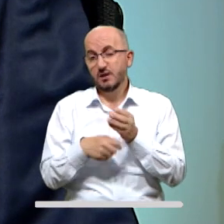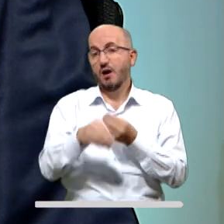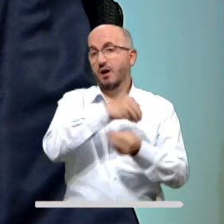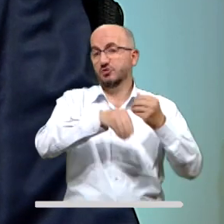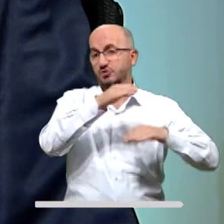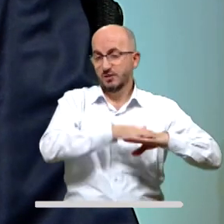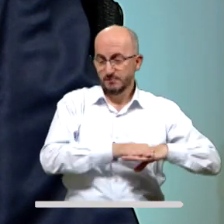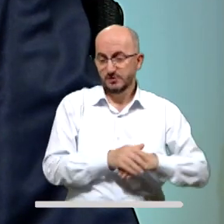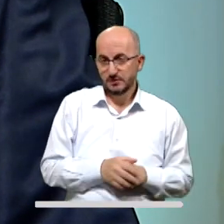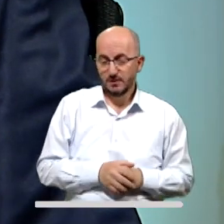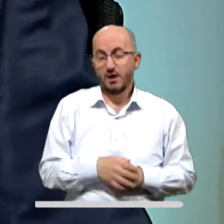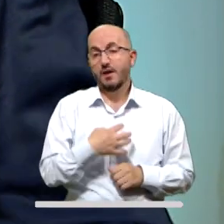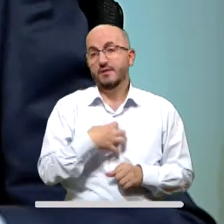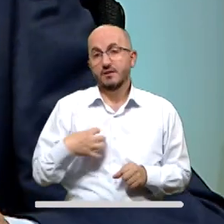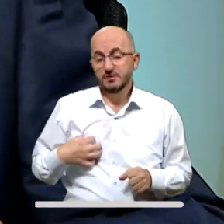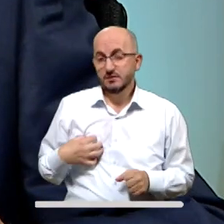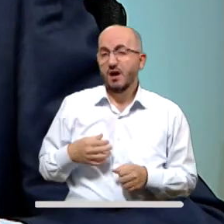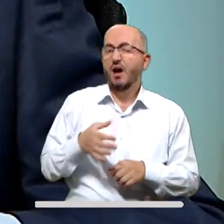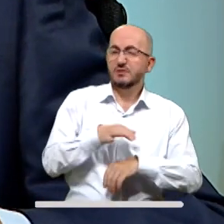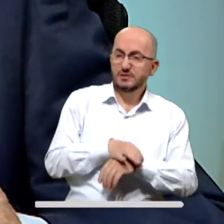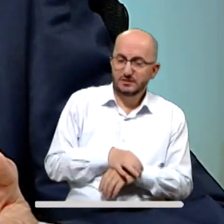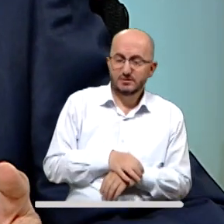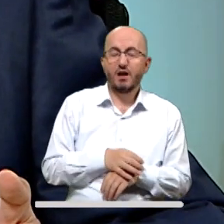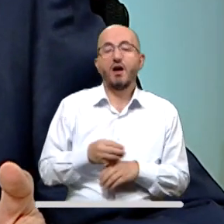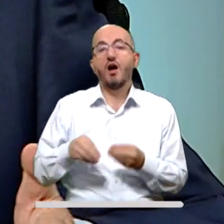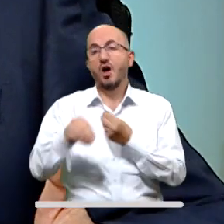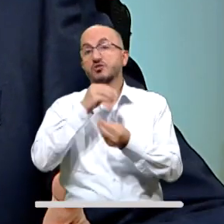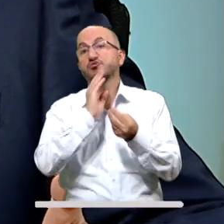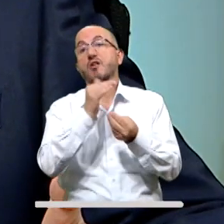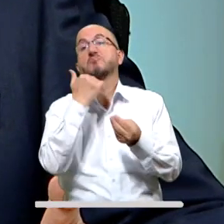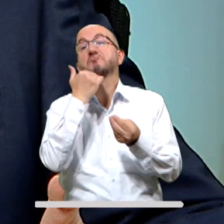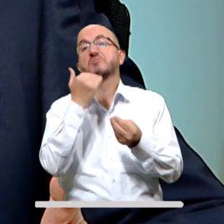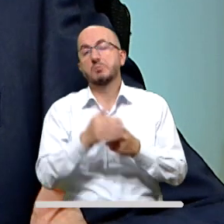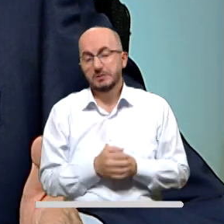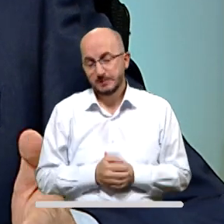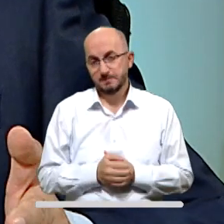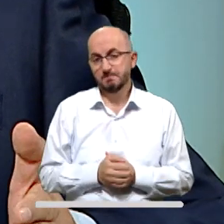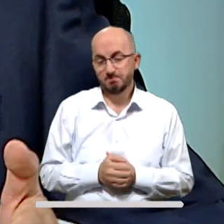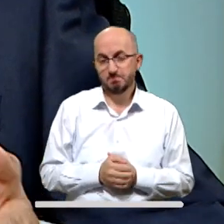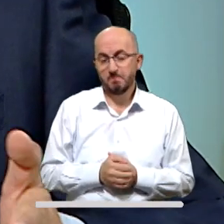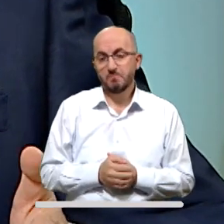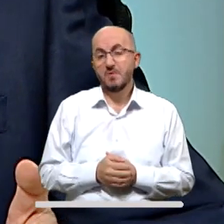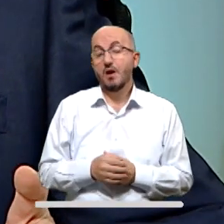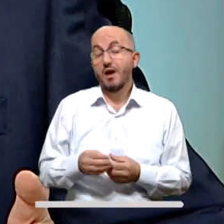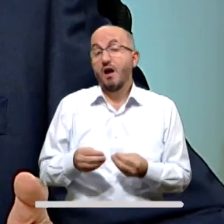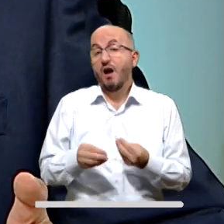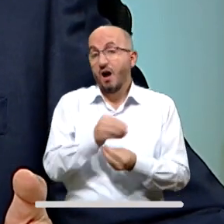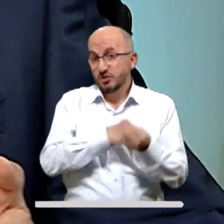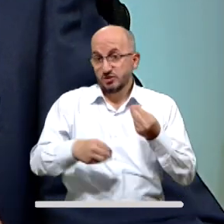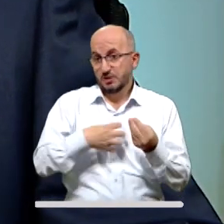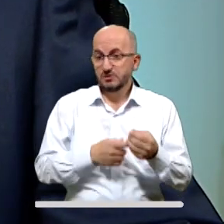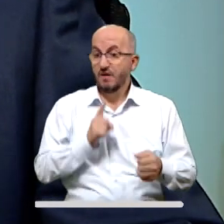yaptı. Annesi hasta, hacca gidemeyecek durumdaysa ve hac da kendisine